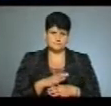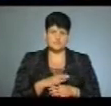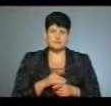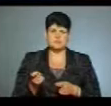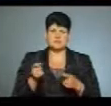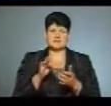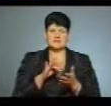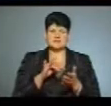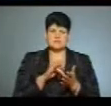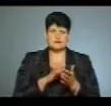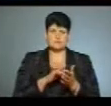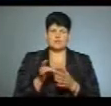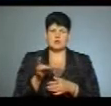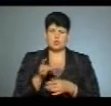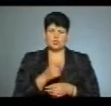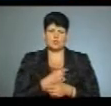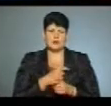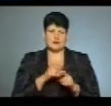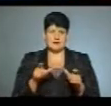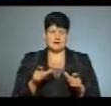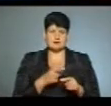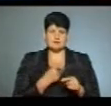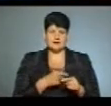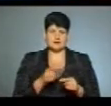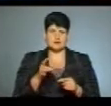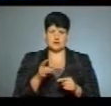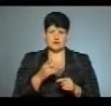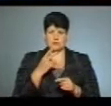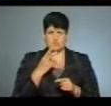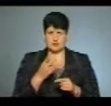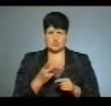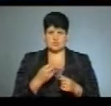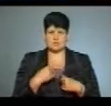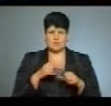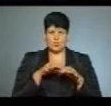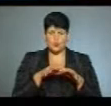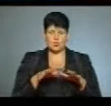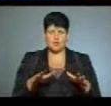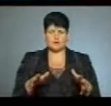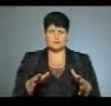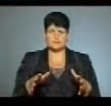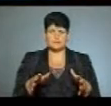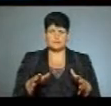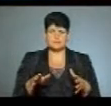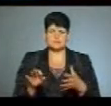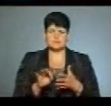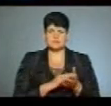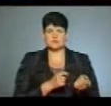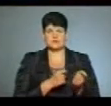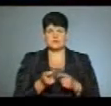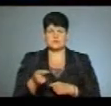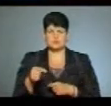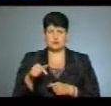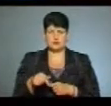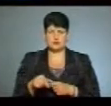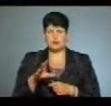районну лікарню, а з лікарні районної бачили, який мене отек пішов. Зразу завезли в Тернополь.